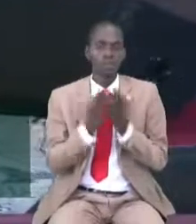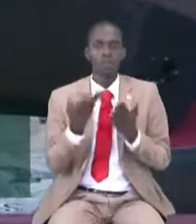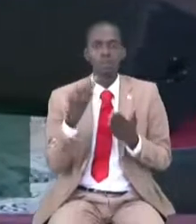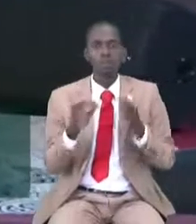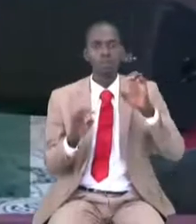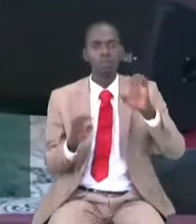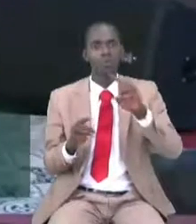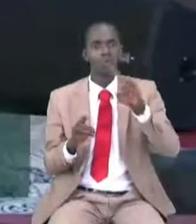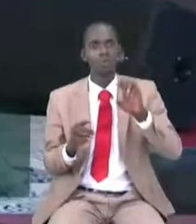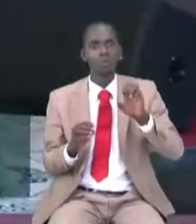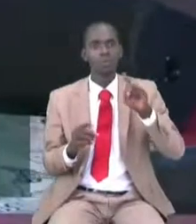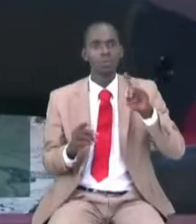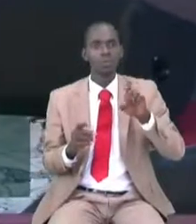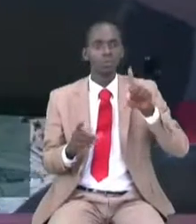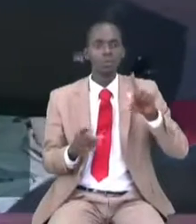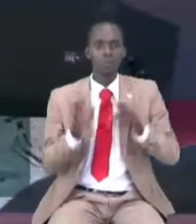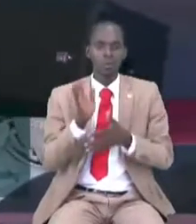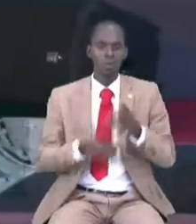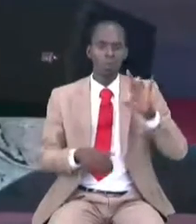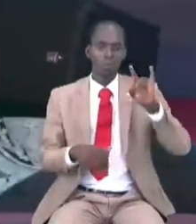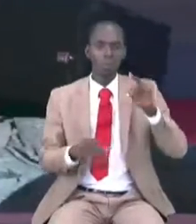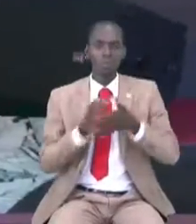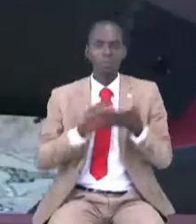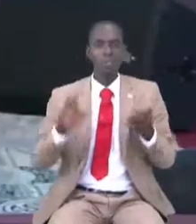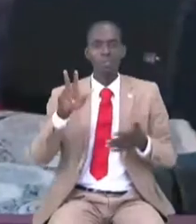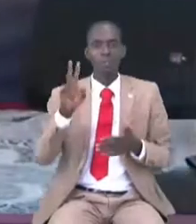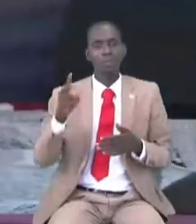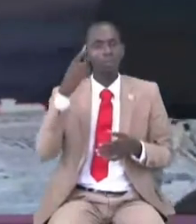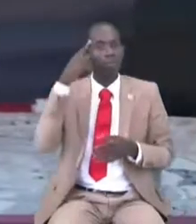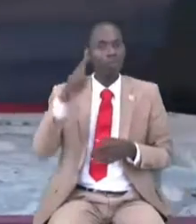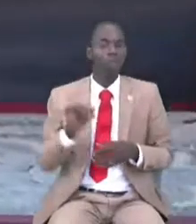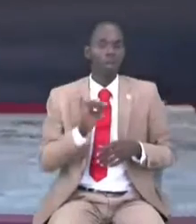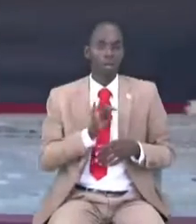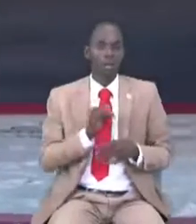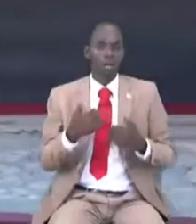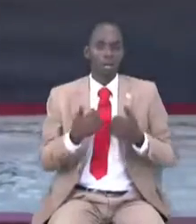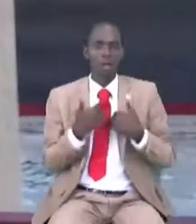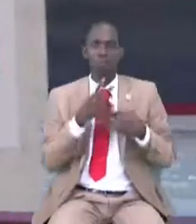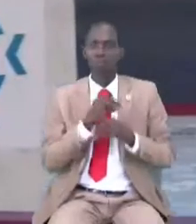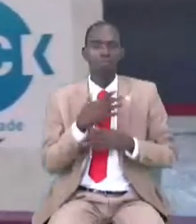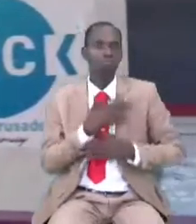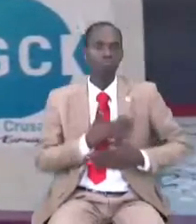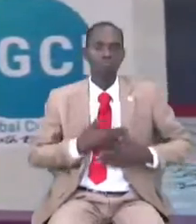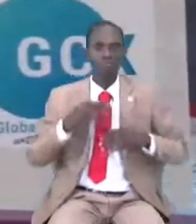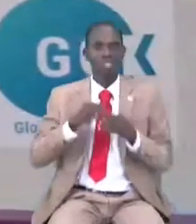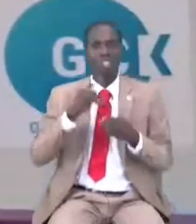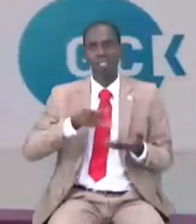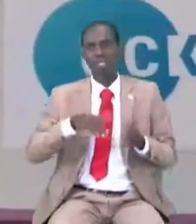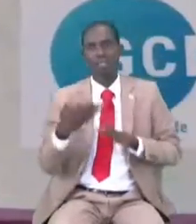Ézéchiel 18, 32. Car je ne désire pas la mort de celui qui meurt.